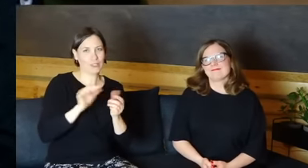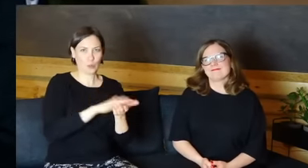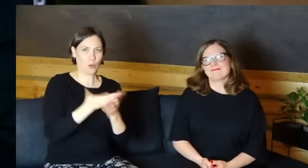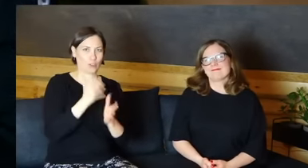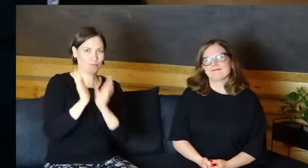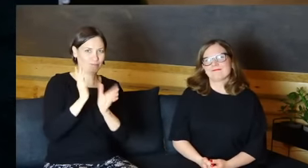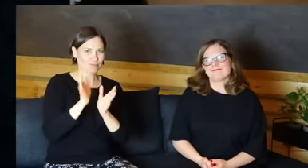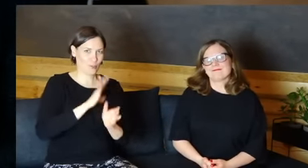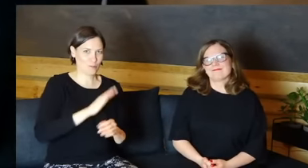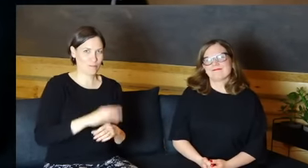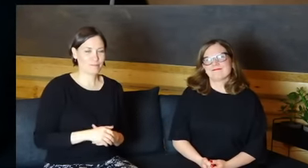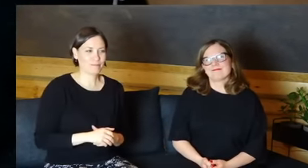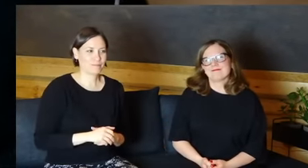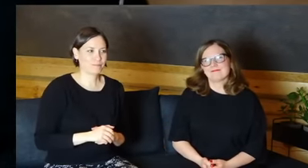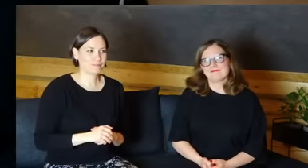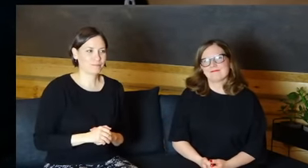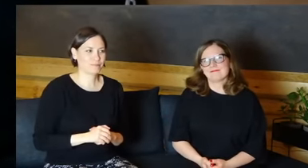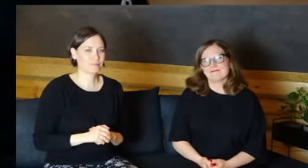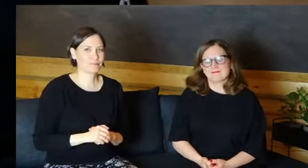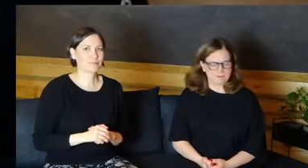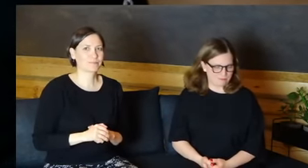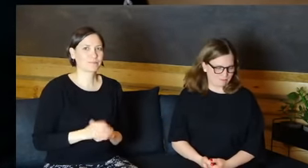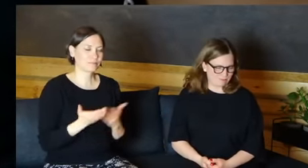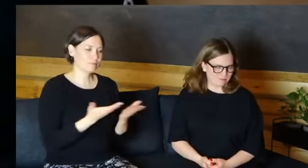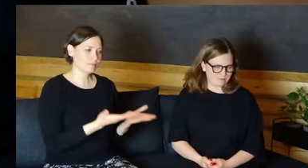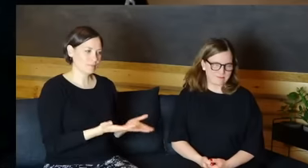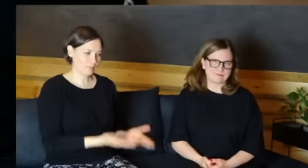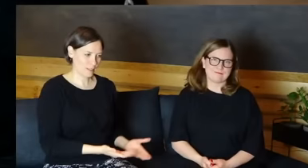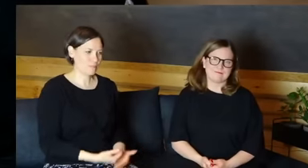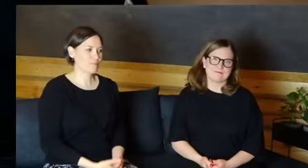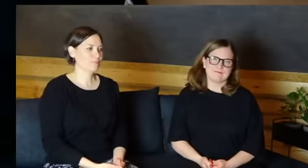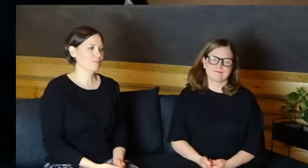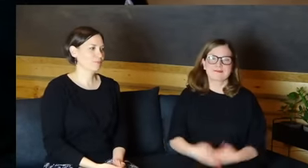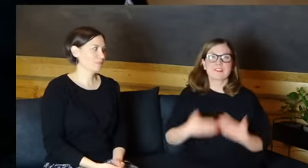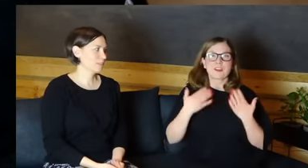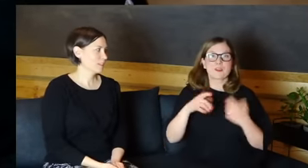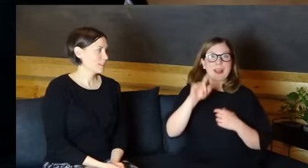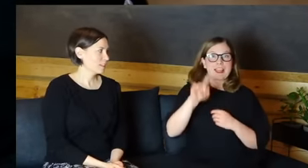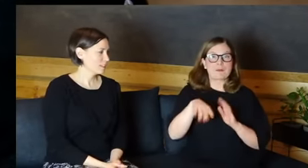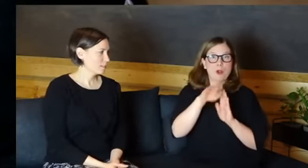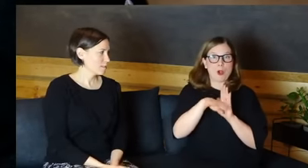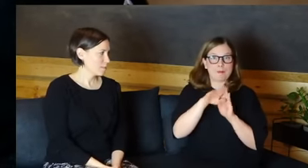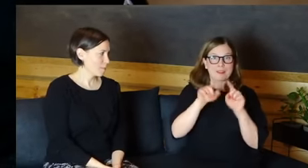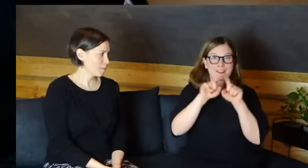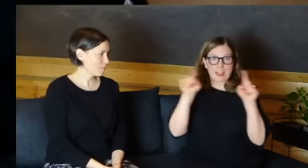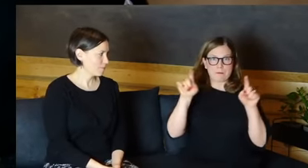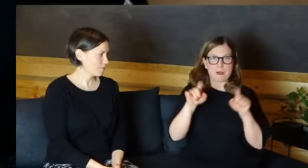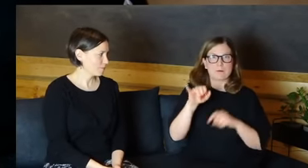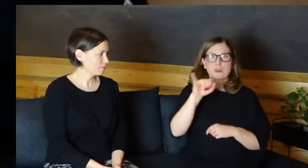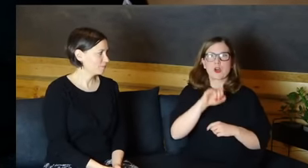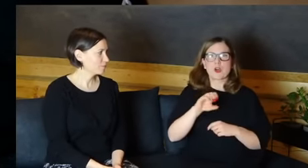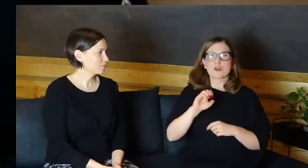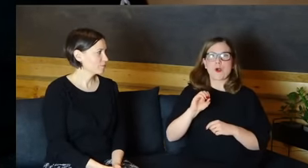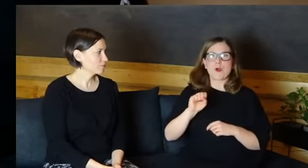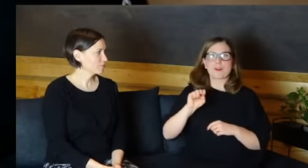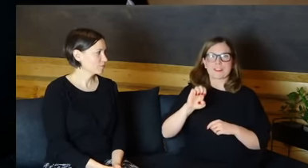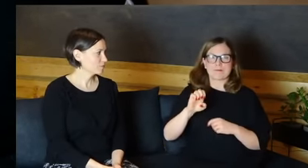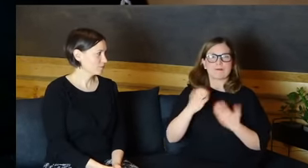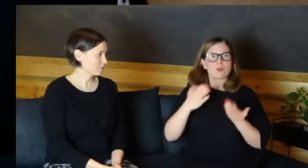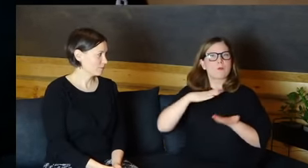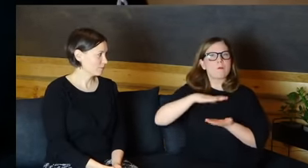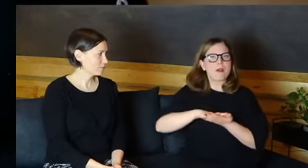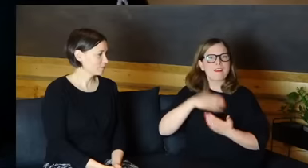No, tämän ensimmäisen ohjelman aiheena on sitten Joose, eli nyt ollaan täällä